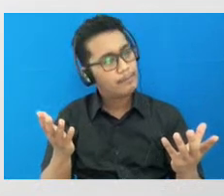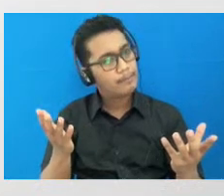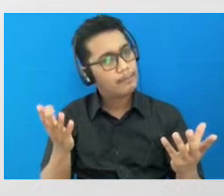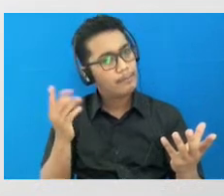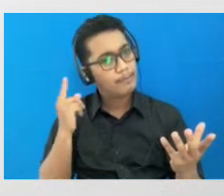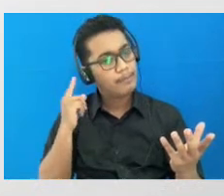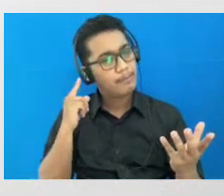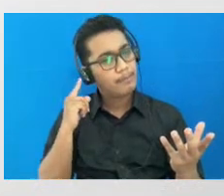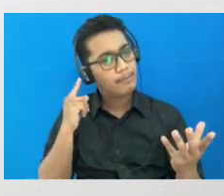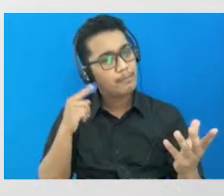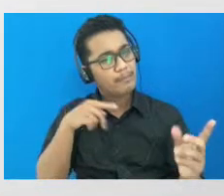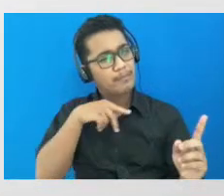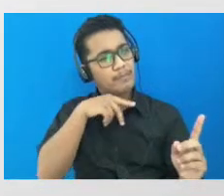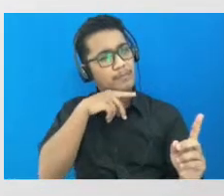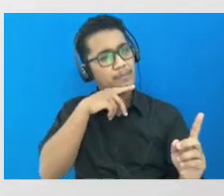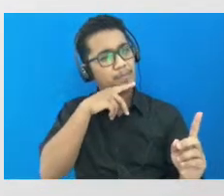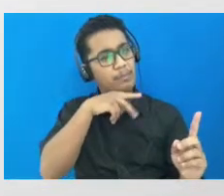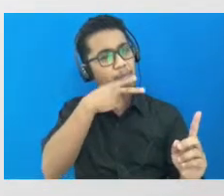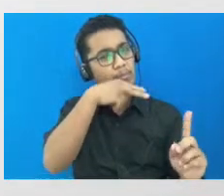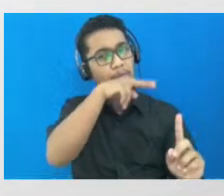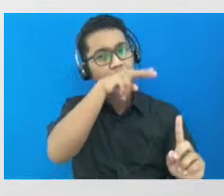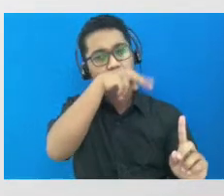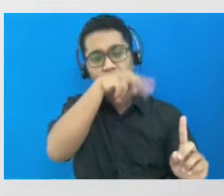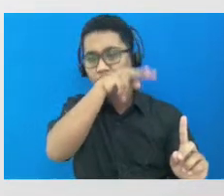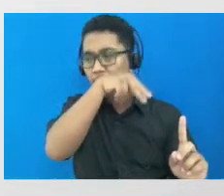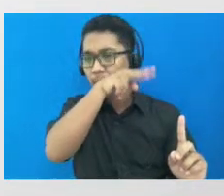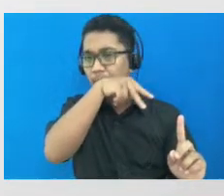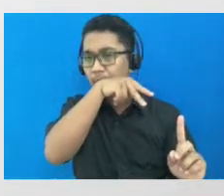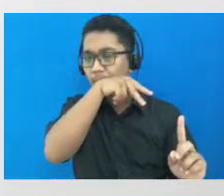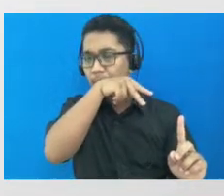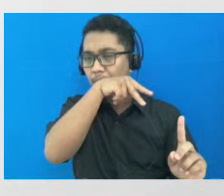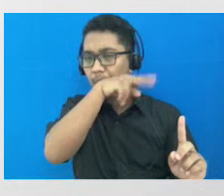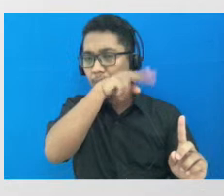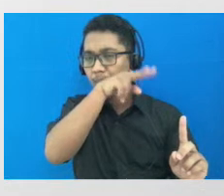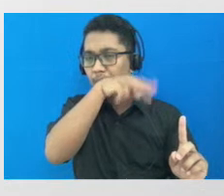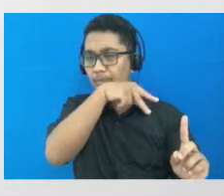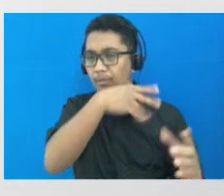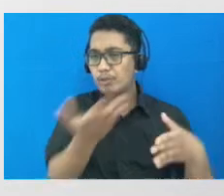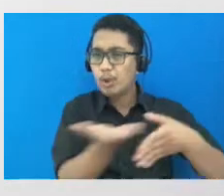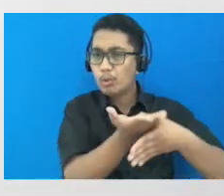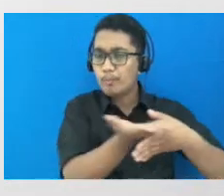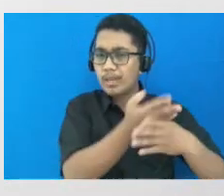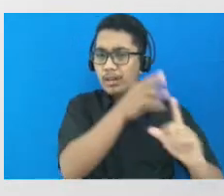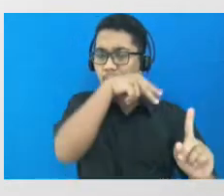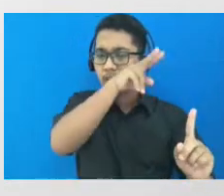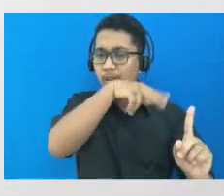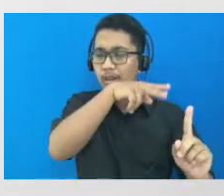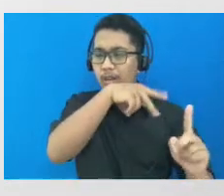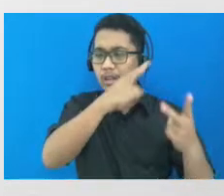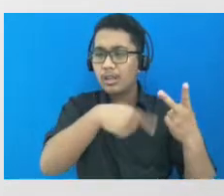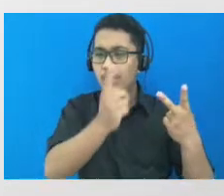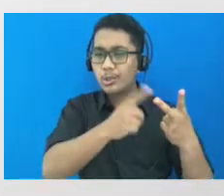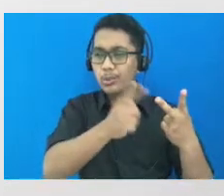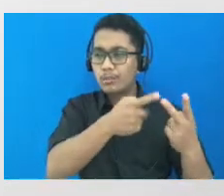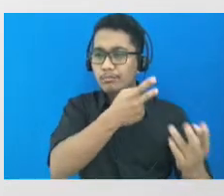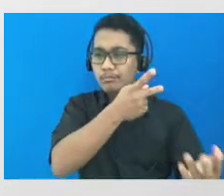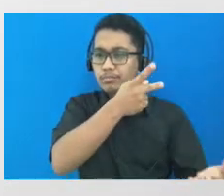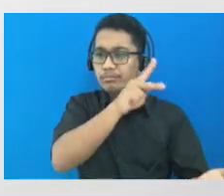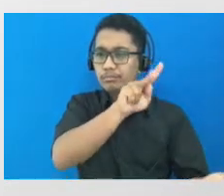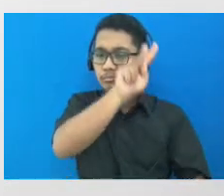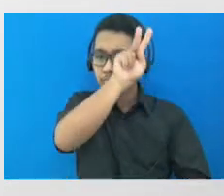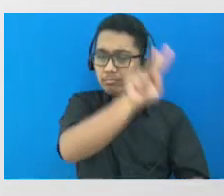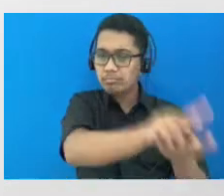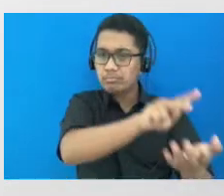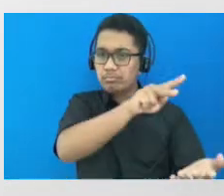pemeriksaan terhadap dokumen yang disampaikan. Lalu yang kedua adalah melakukan verifikasi berdasarkan pertemuan